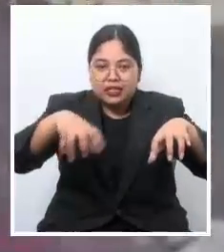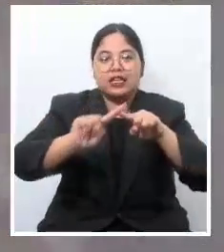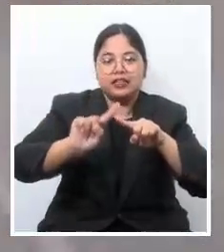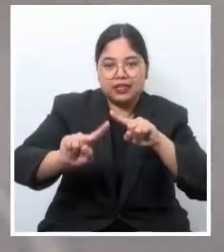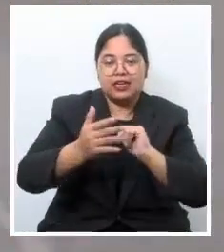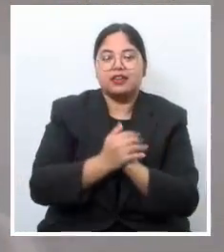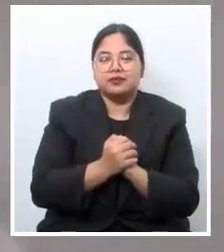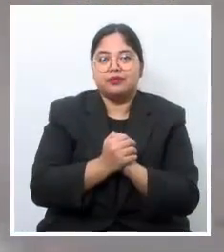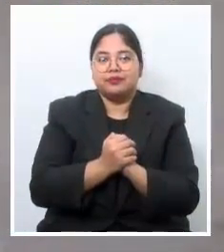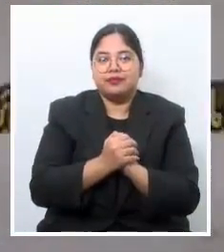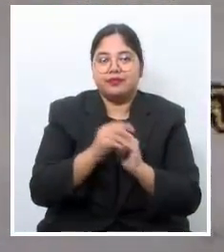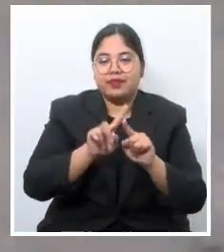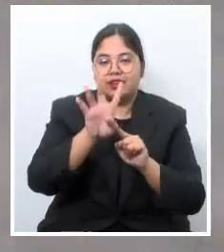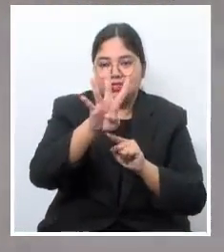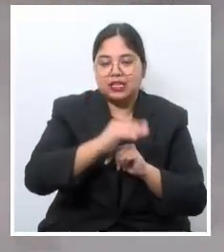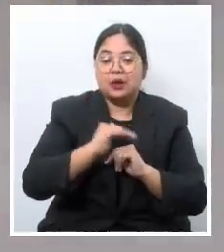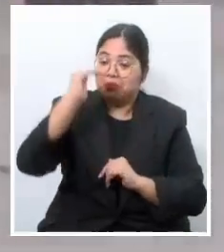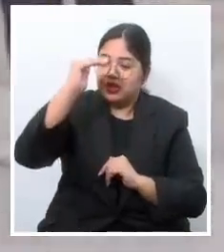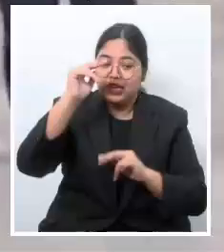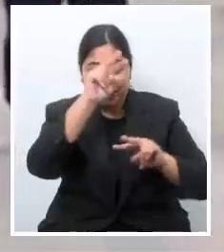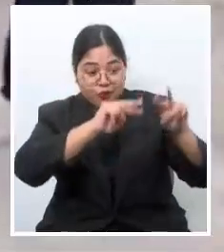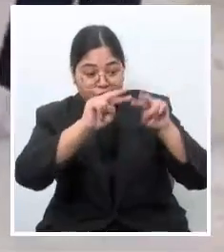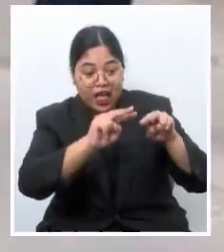4กิจกรรมพี่ดูแล